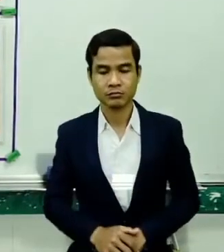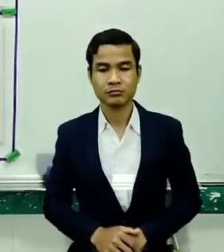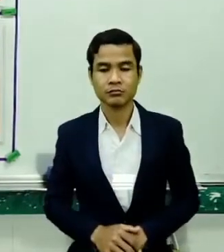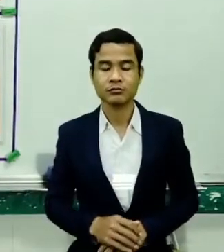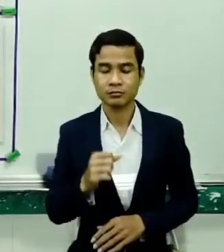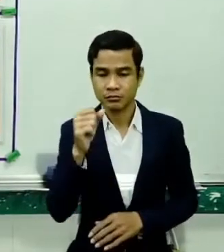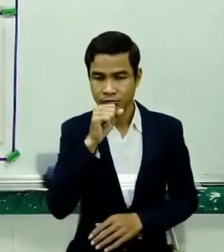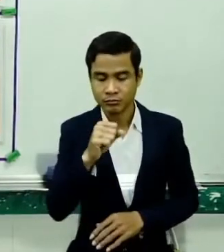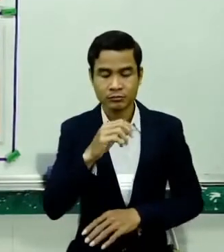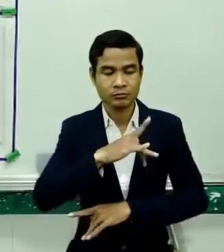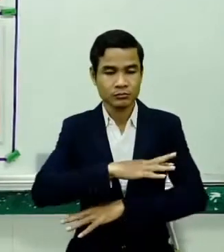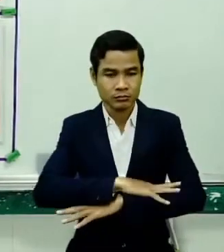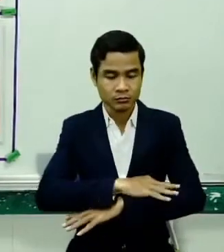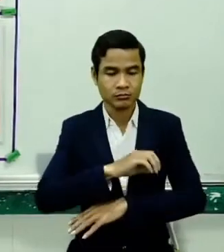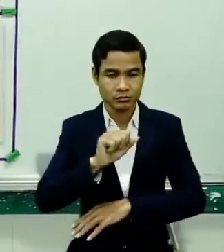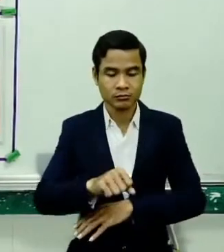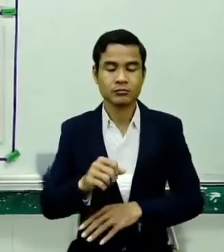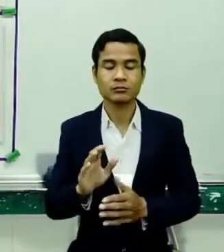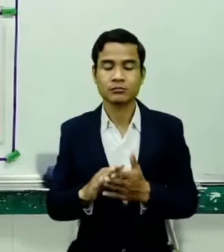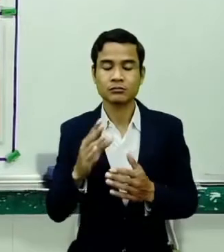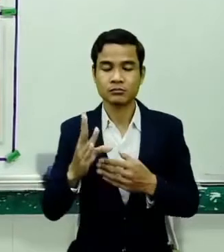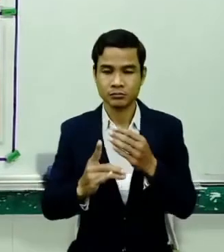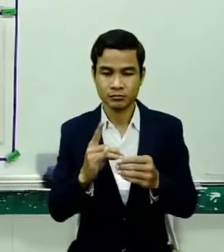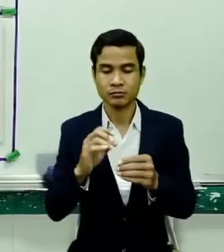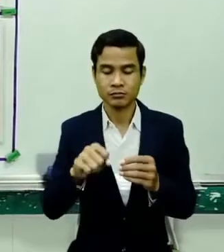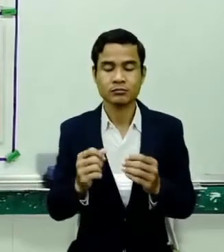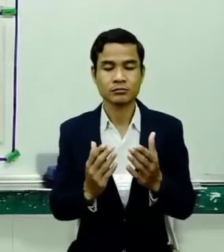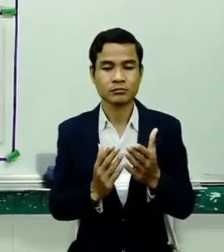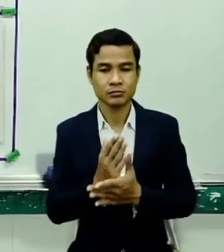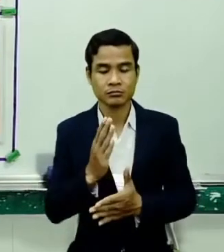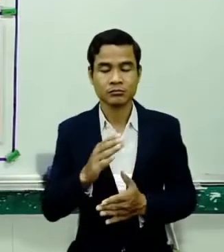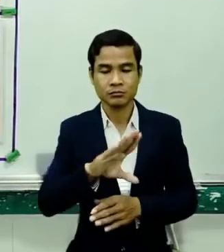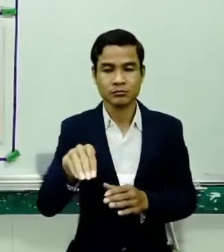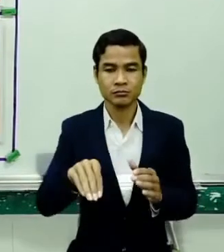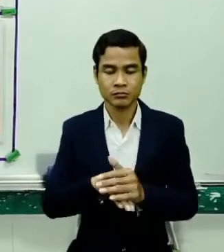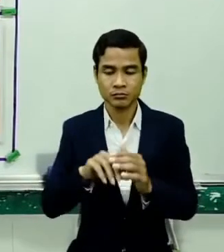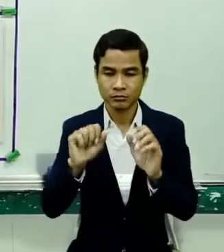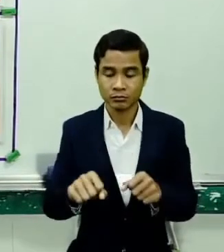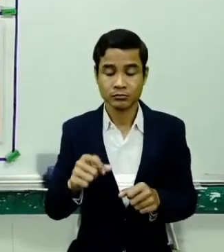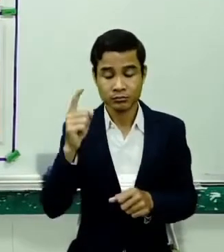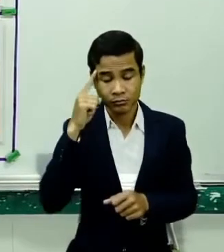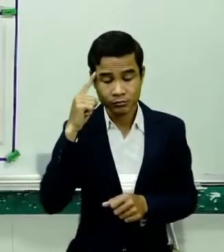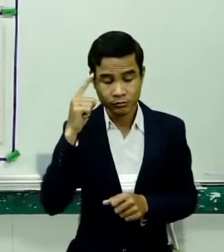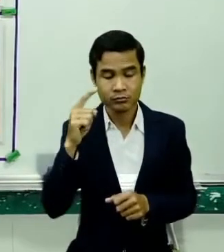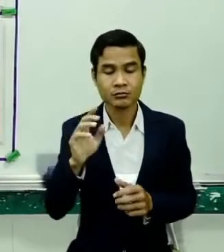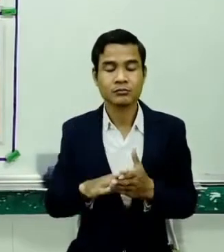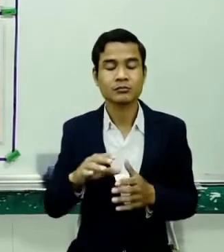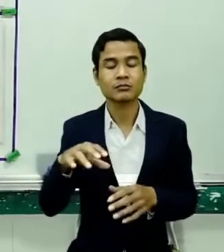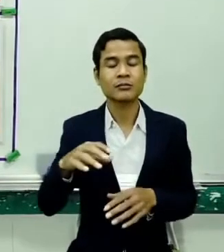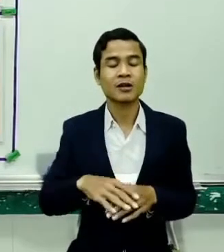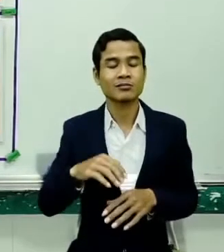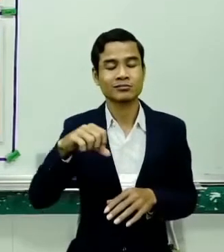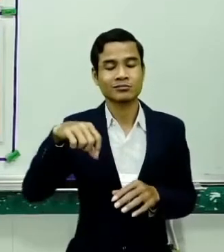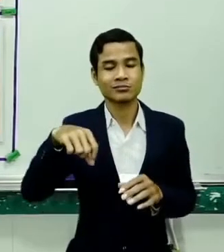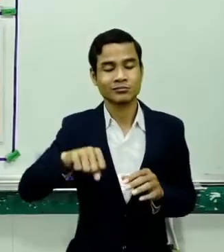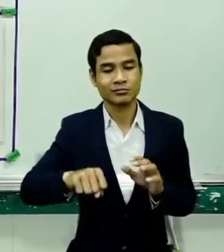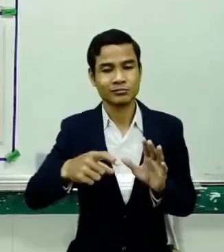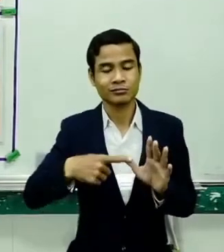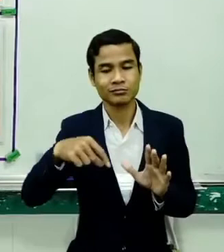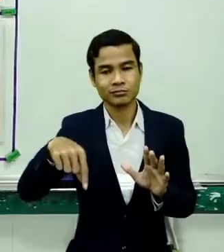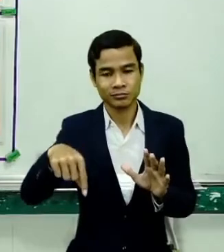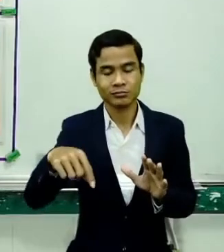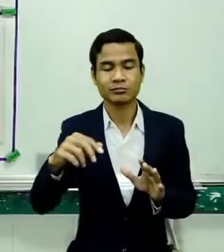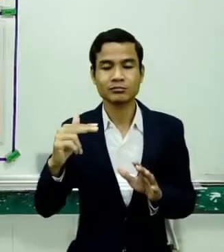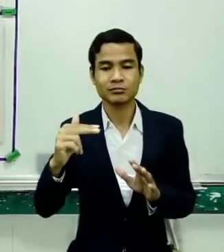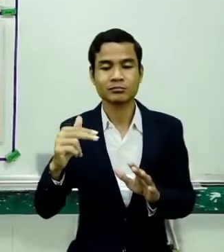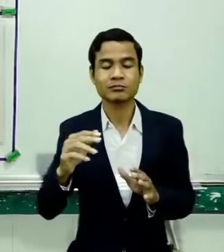ច្រៀងនៅចម្រៀងមួយបទដែលតាក់ទងនឹងសិទ្ធណាប៉ុន្តែកូនទាំងអស់គ្នាដែលច្រៀងតាក់ទិញនឹងហ្នឹងឯងចា